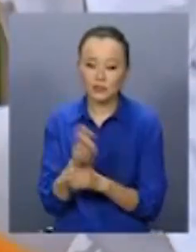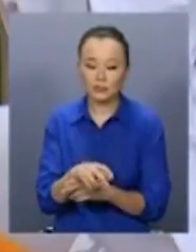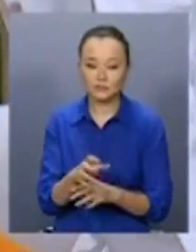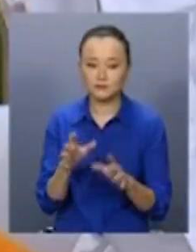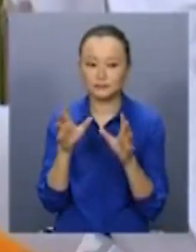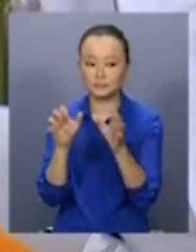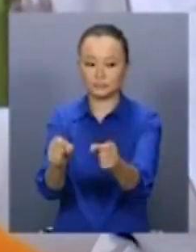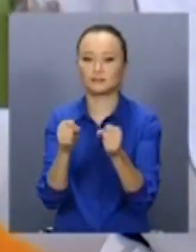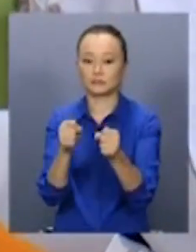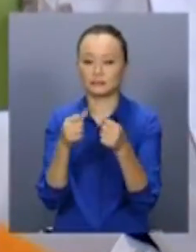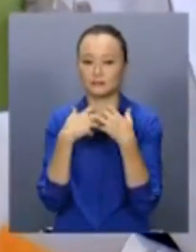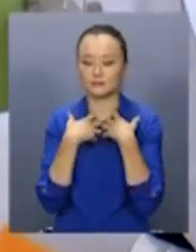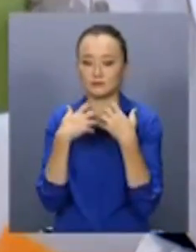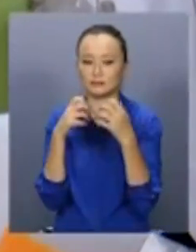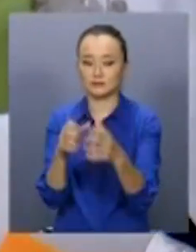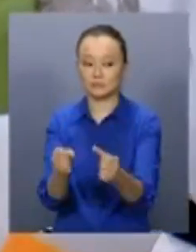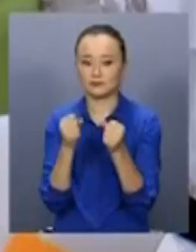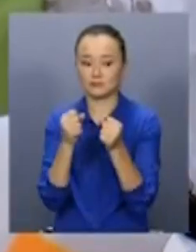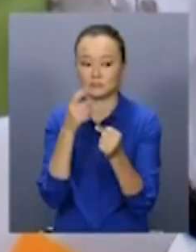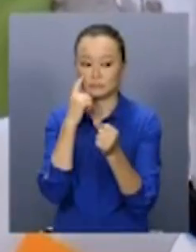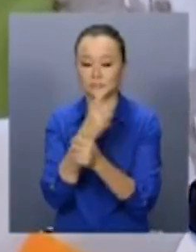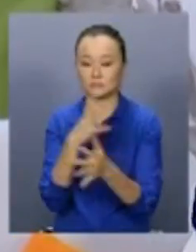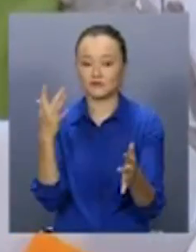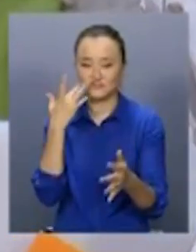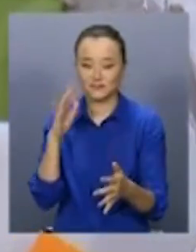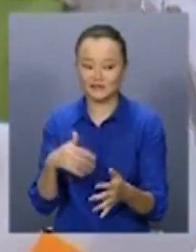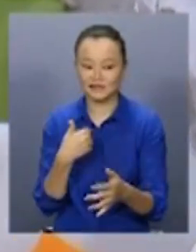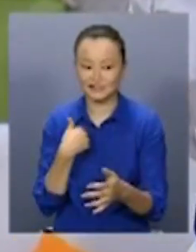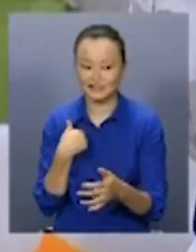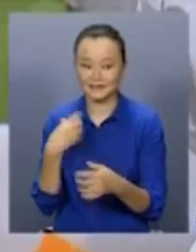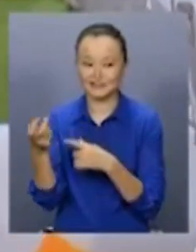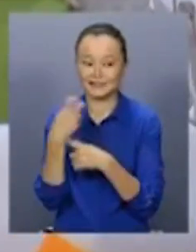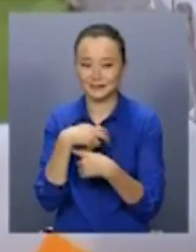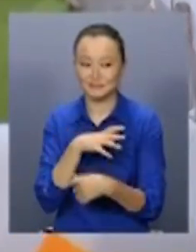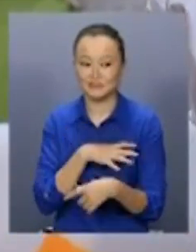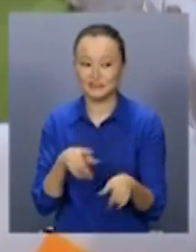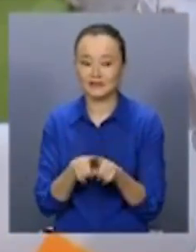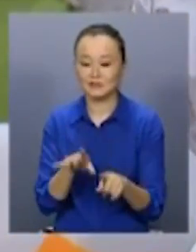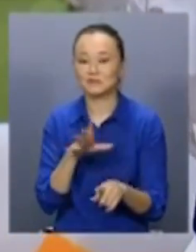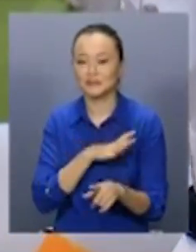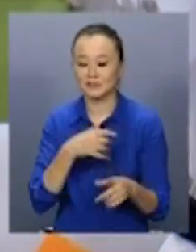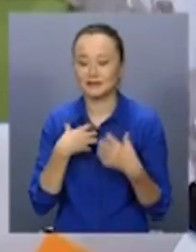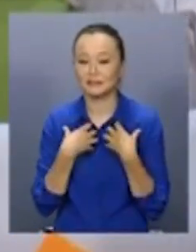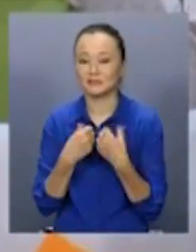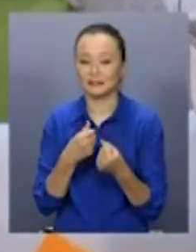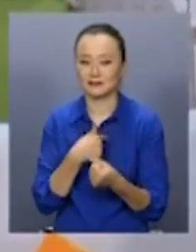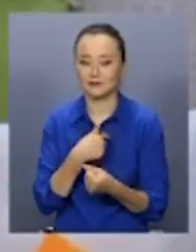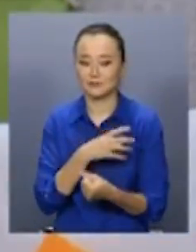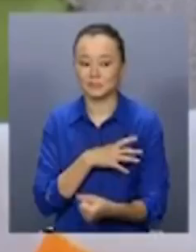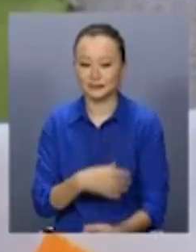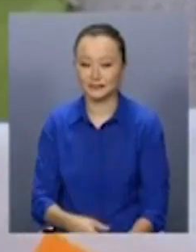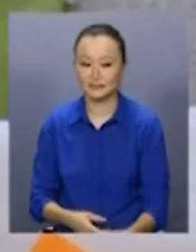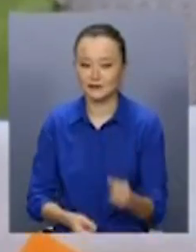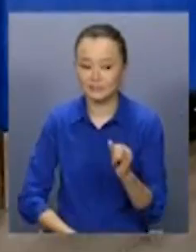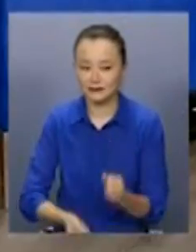жағадан ұстап жатады мәселен. Солай ғой, маған тигендер осылай тиді. Ең дұрысы